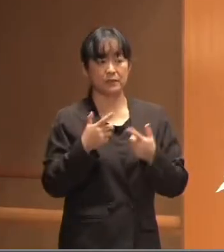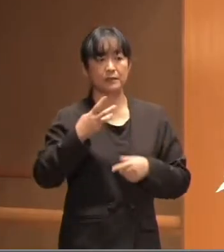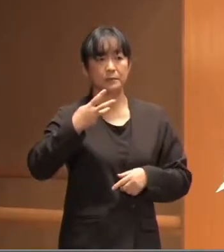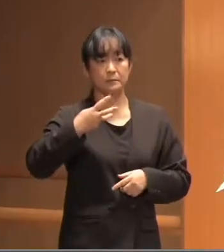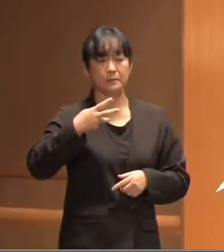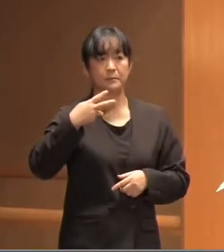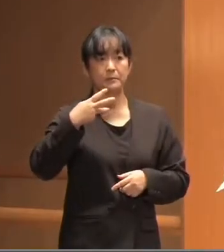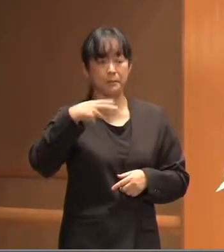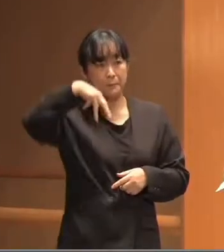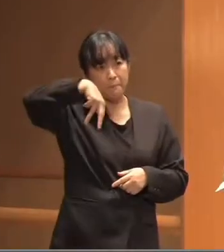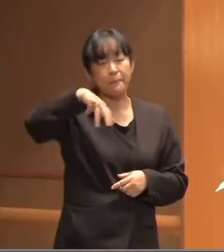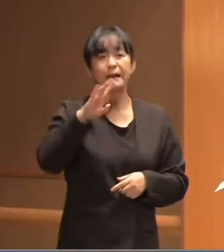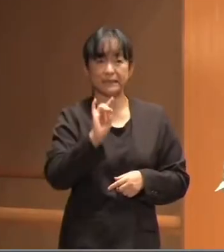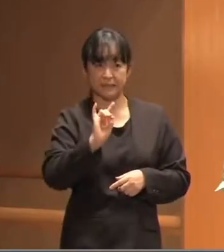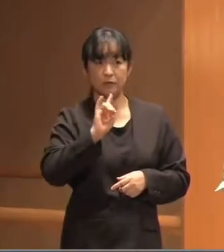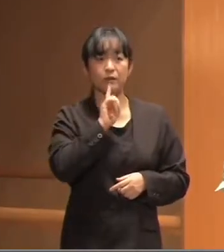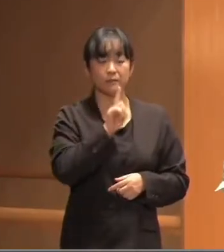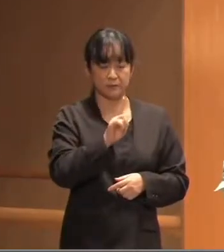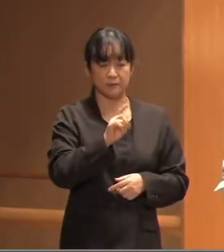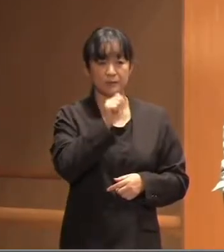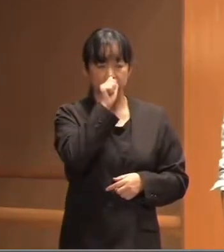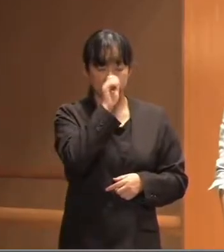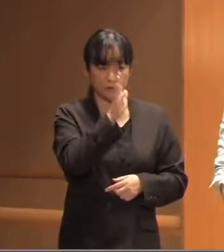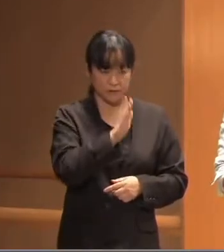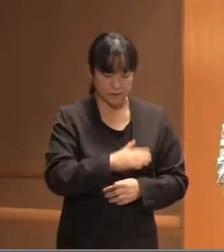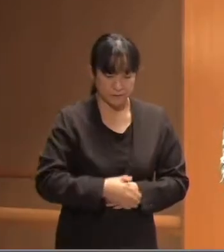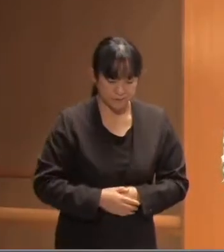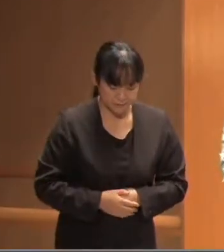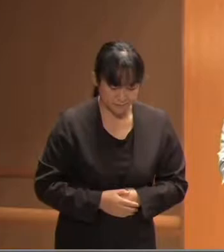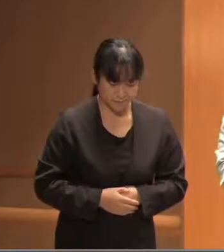申します。どうぞよろしくお願い申し上げます。